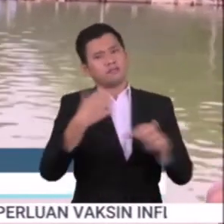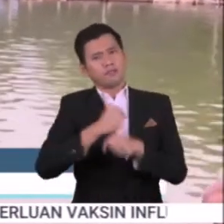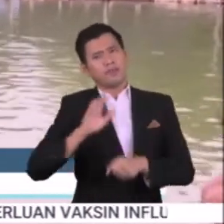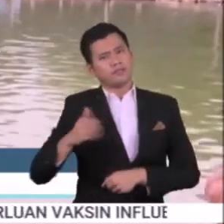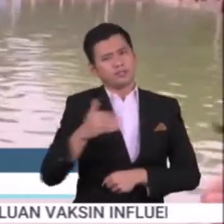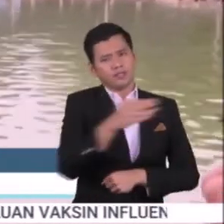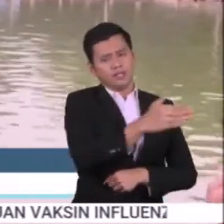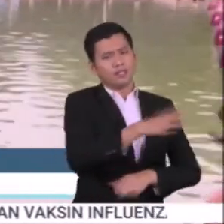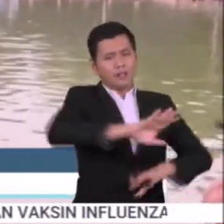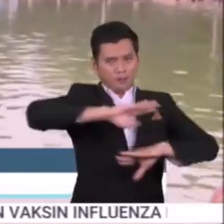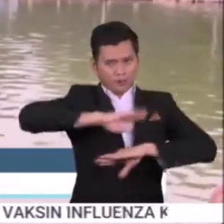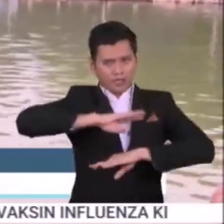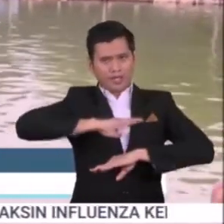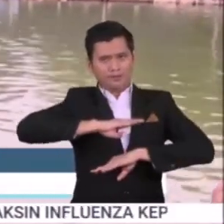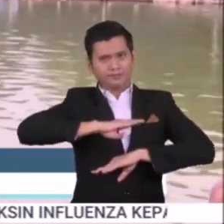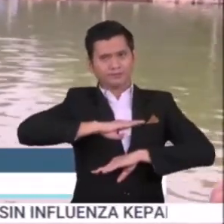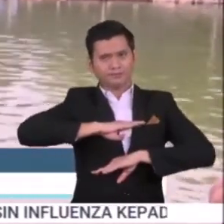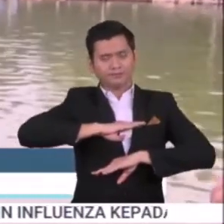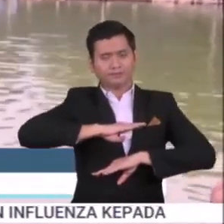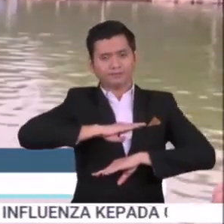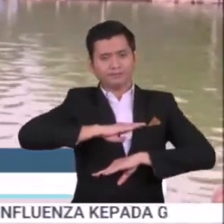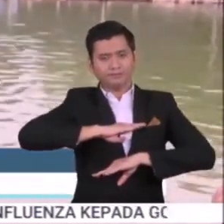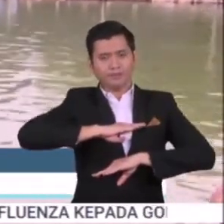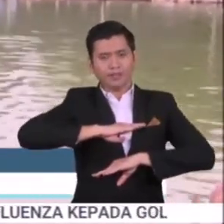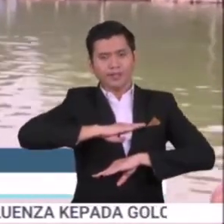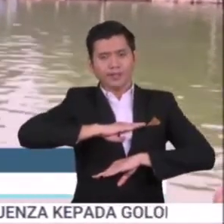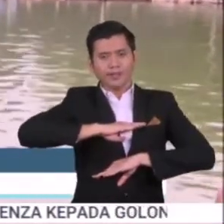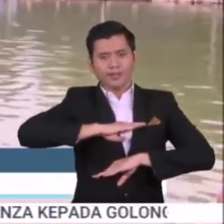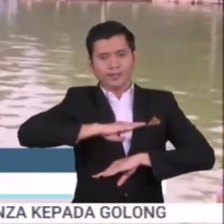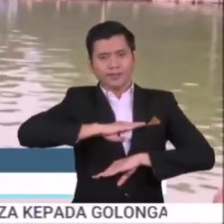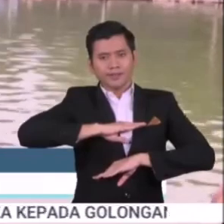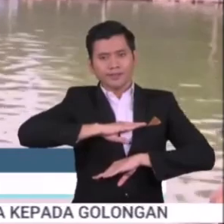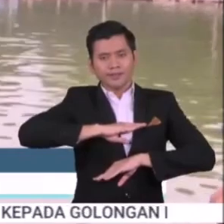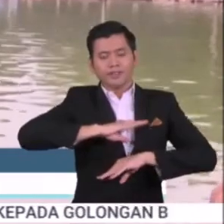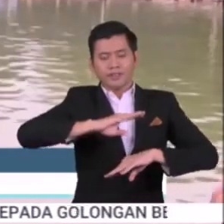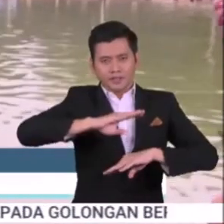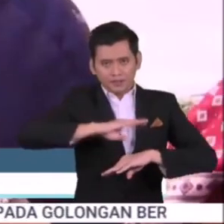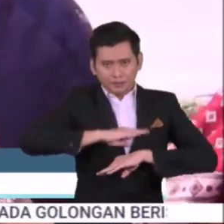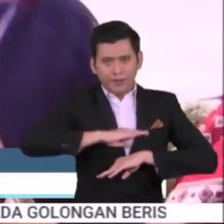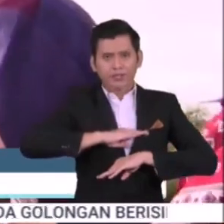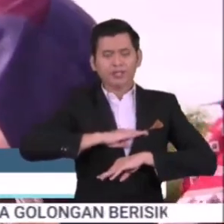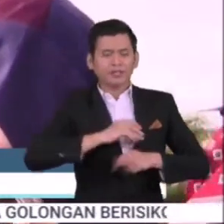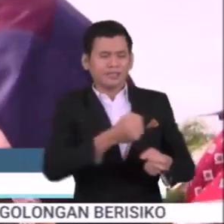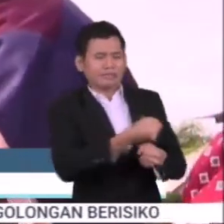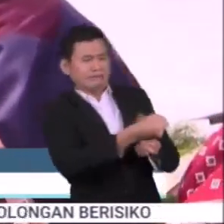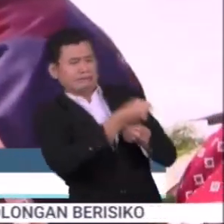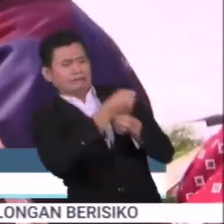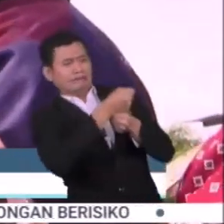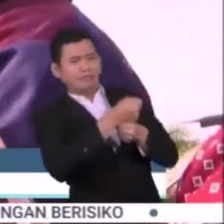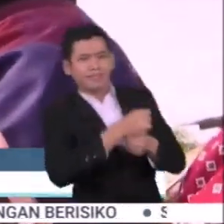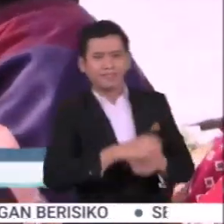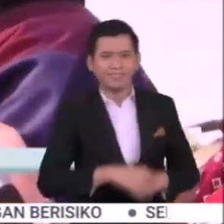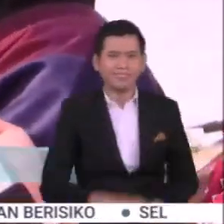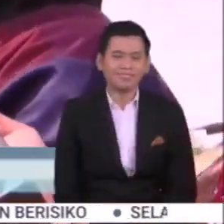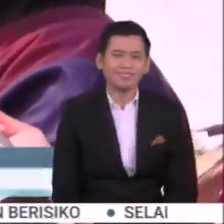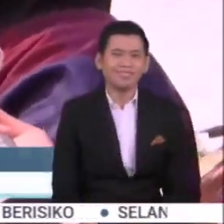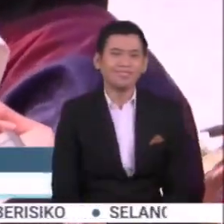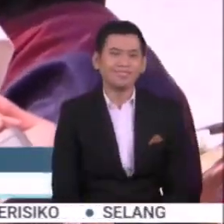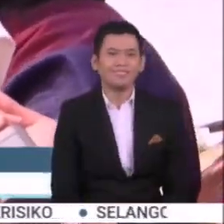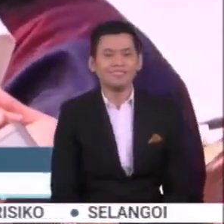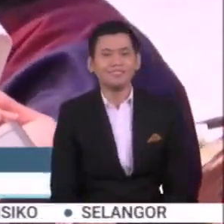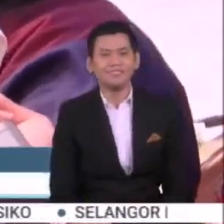dan kepuasan. Apa, masa bila masa dapat ikan itu, kepuasan menarik. Ikan mayang,